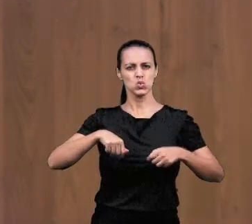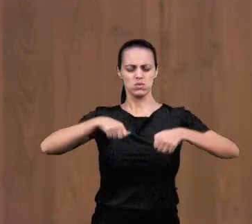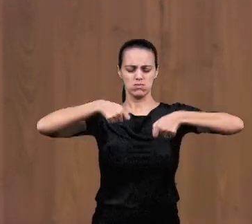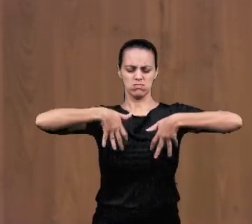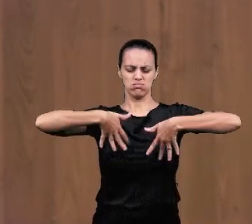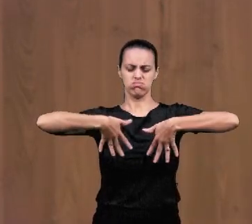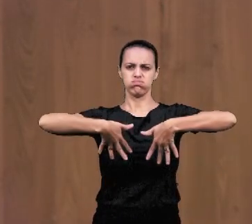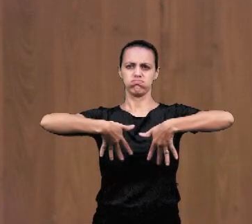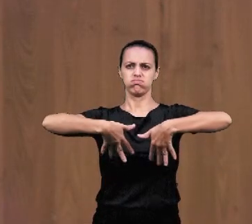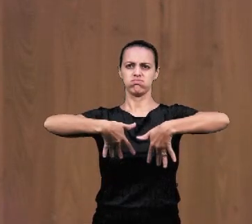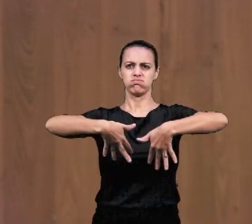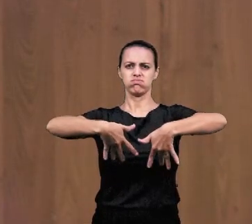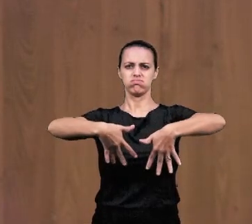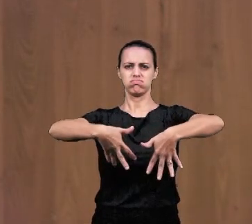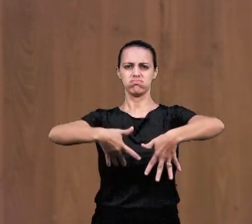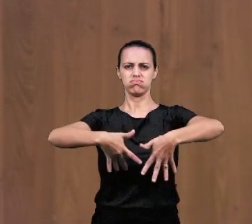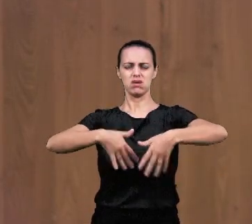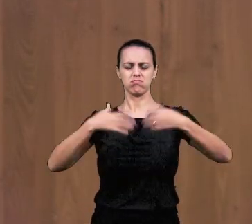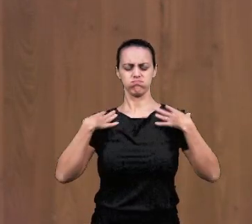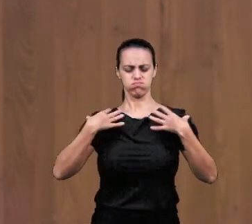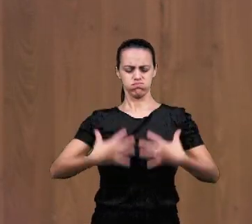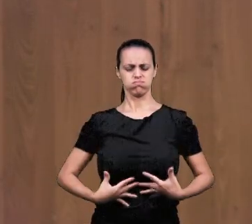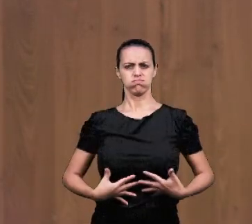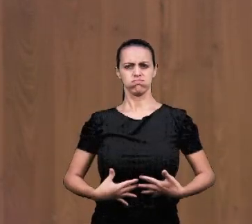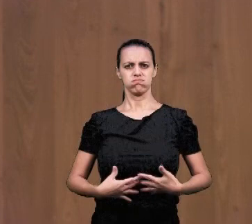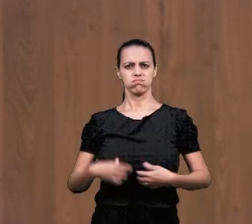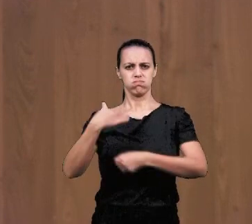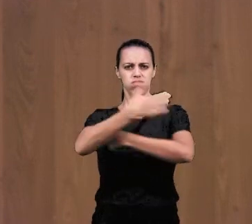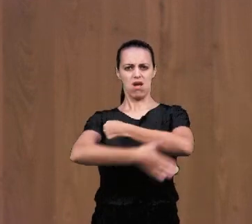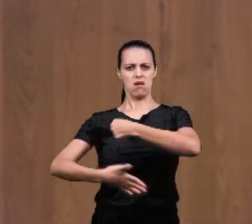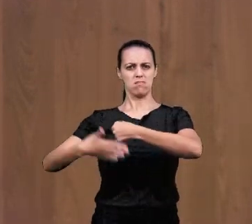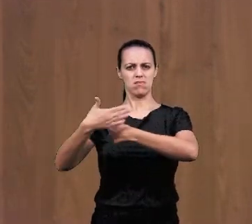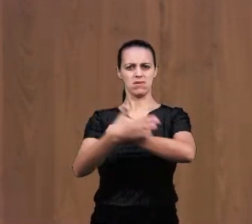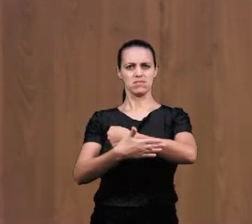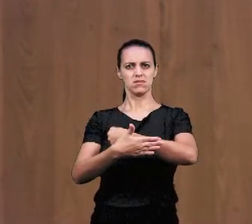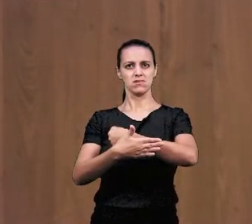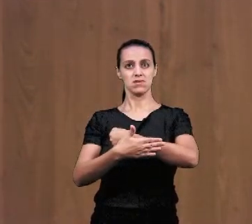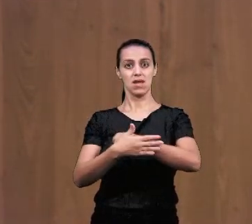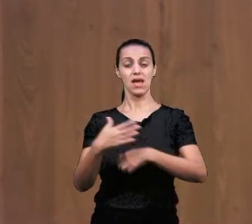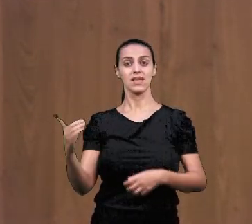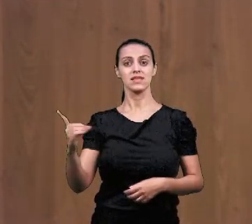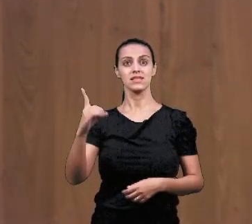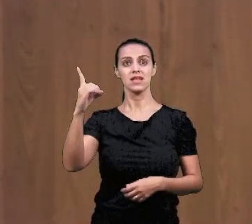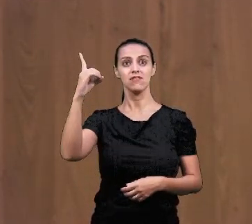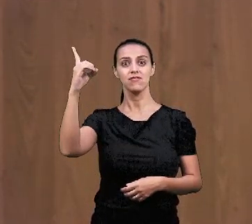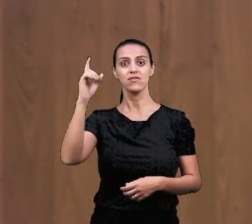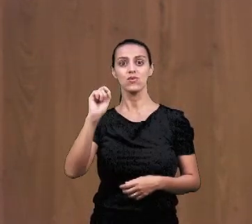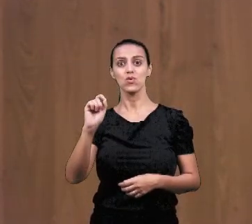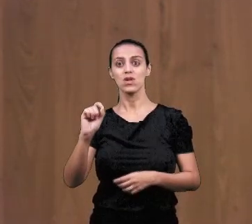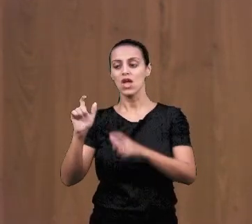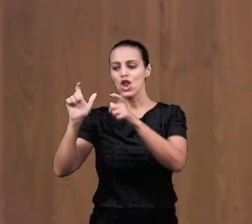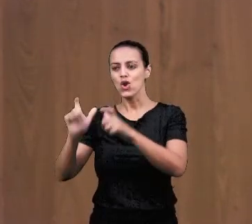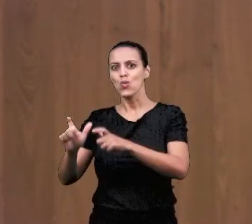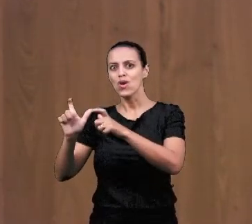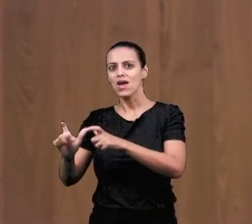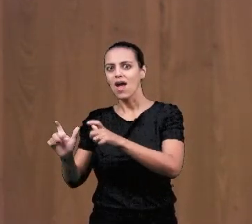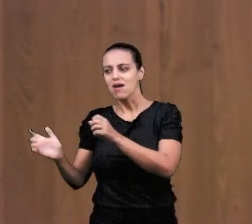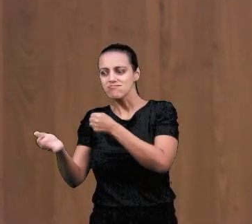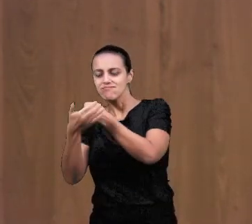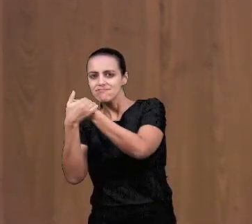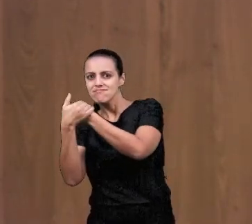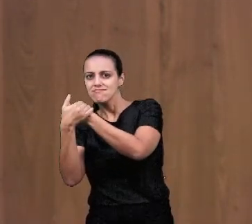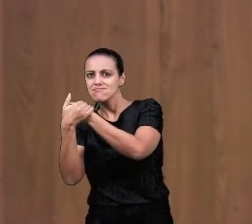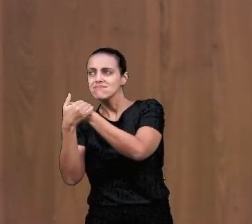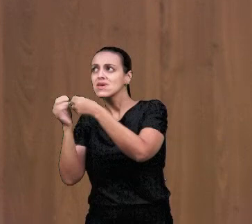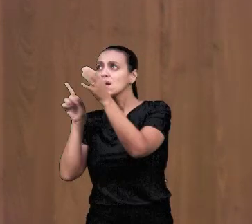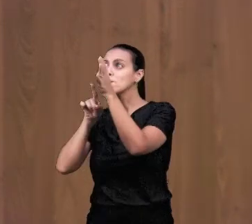debout avec des soldats armés. Et là, David a dit, je vais me cacher dans la forteresse. Il est allé dans la